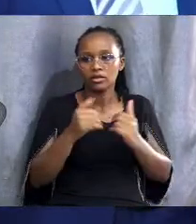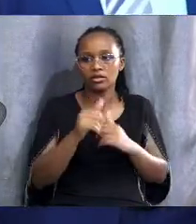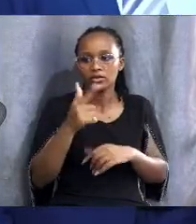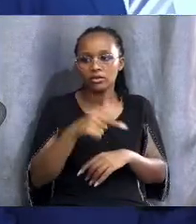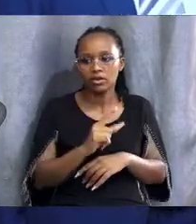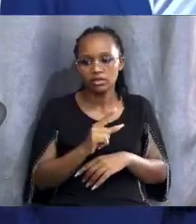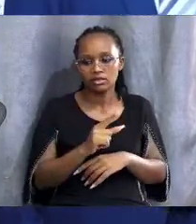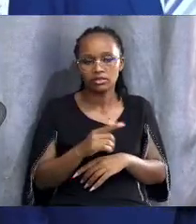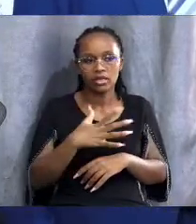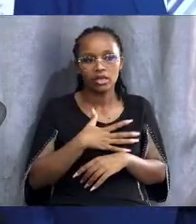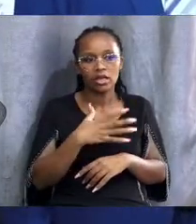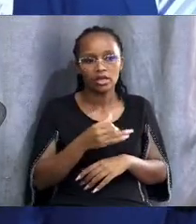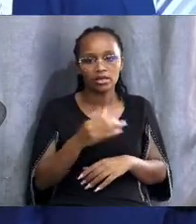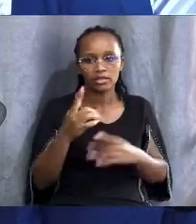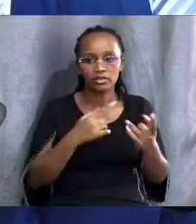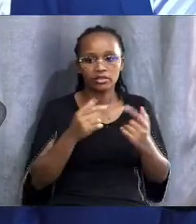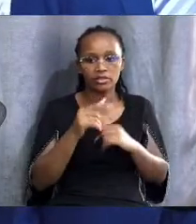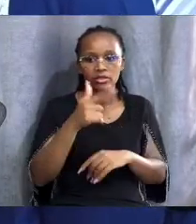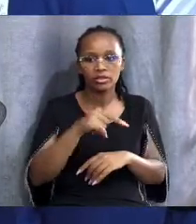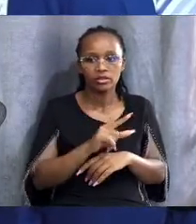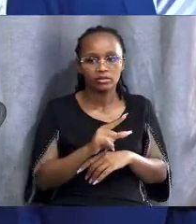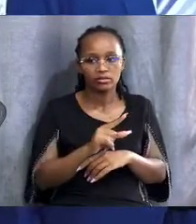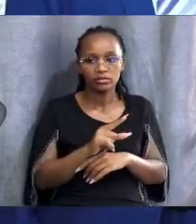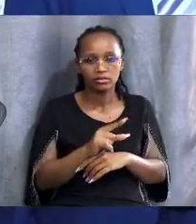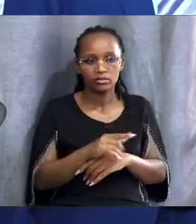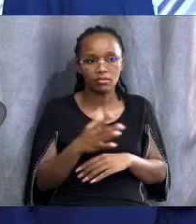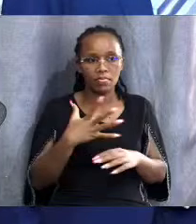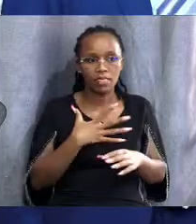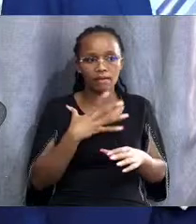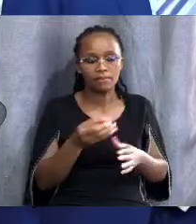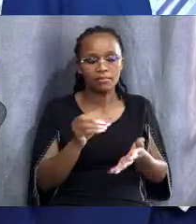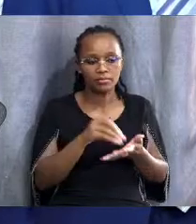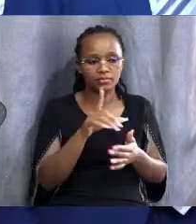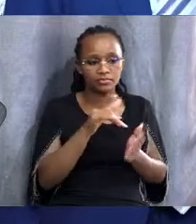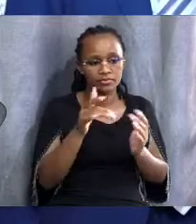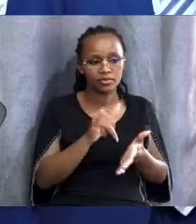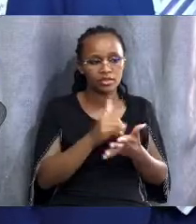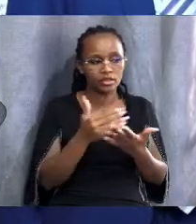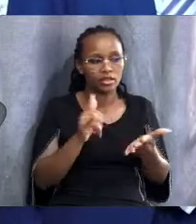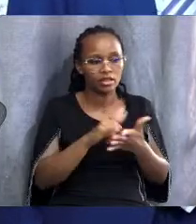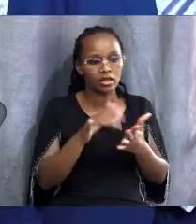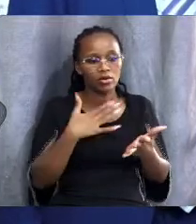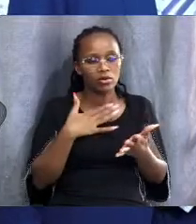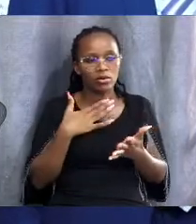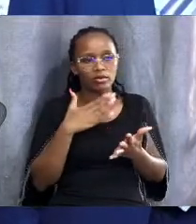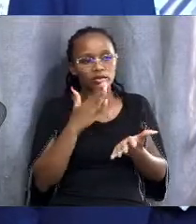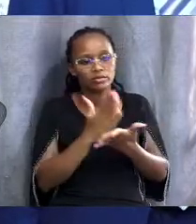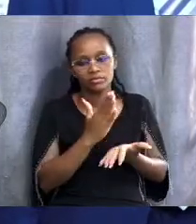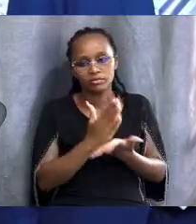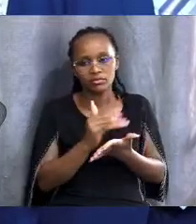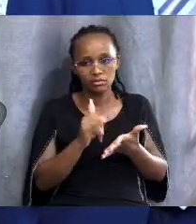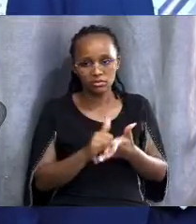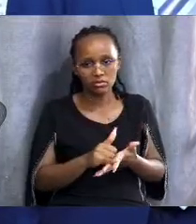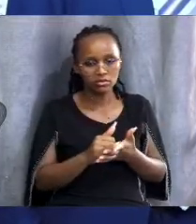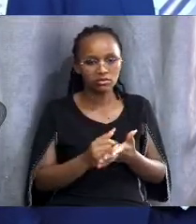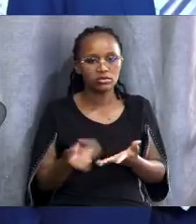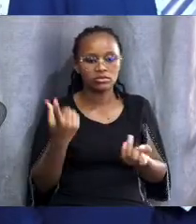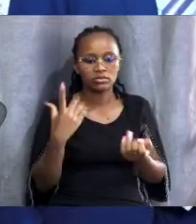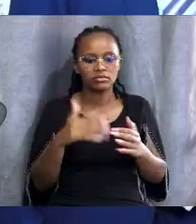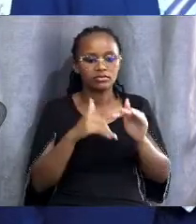na utuongeleshe, na ili lile jambo ambalo unataka tulishike na